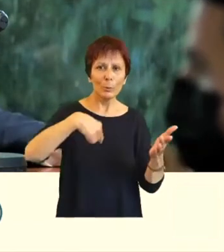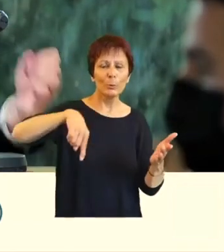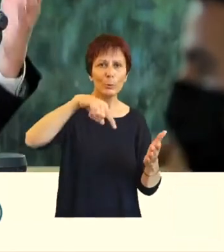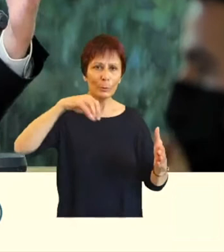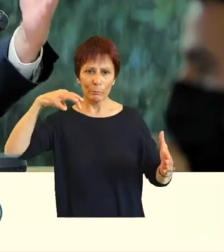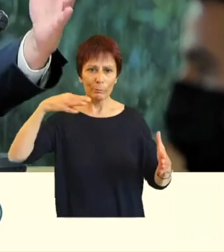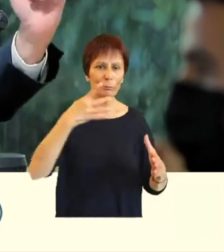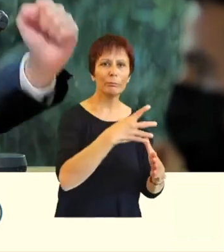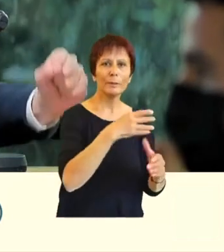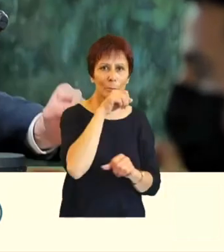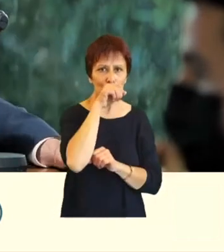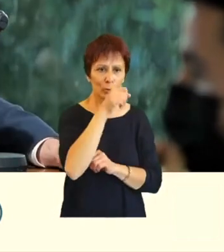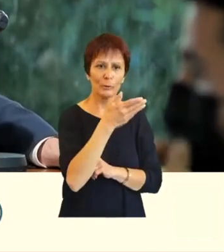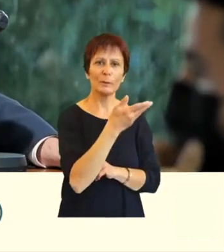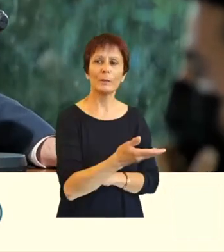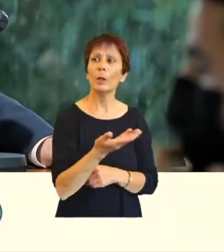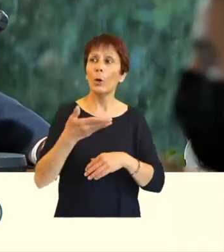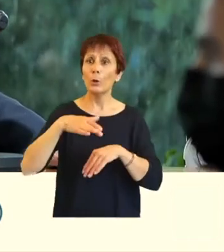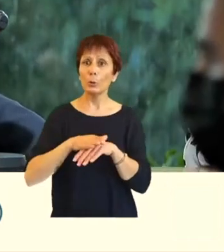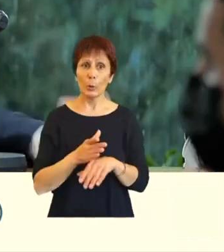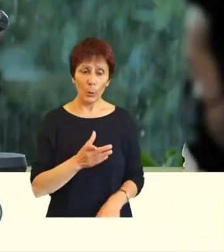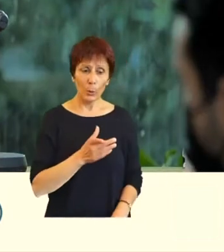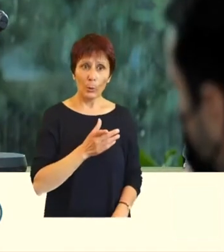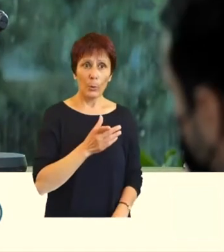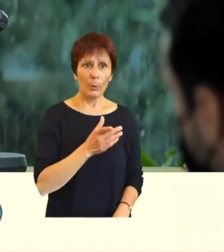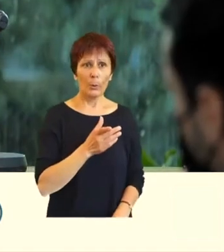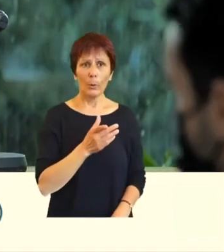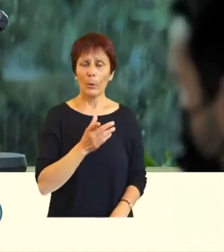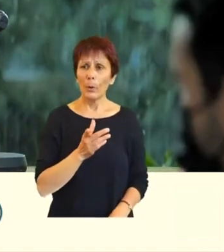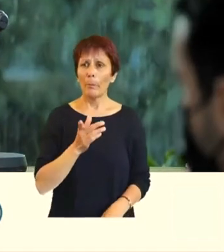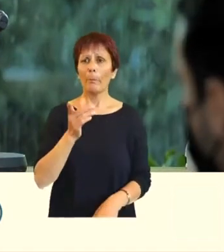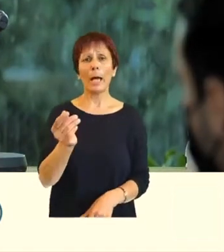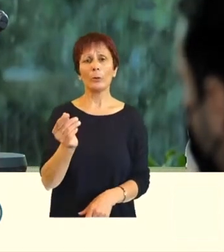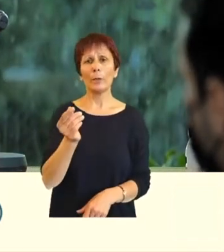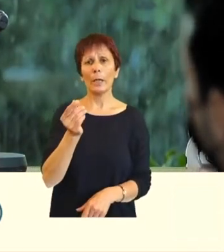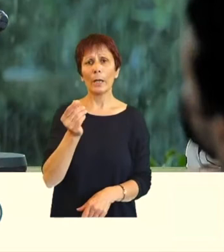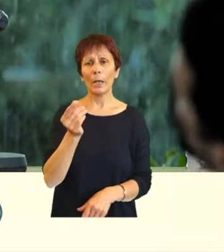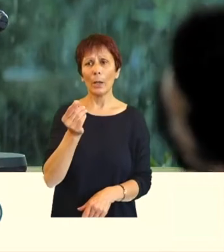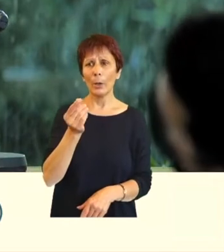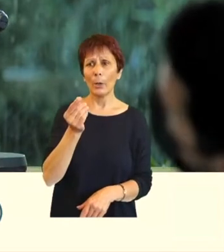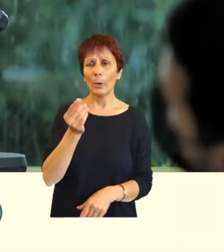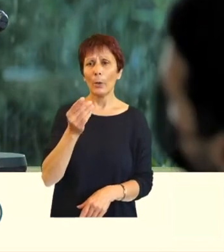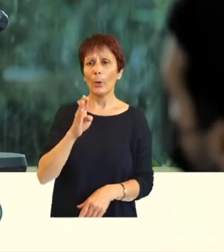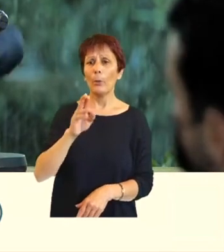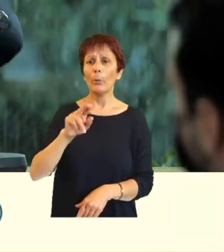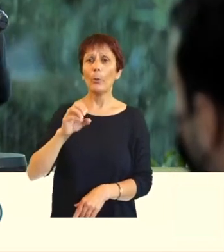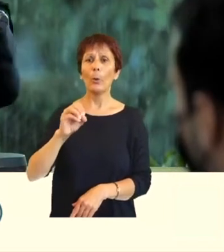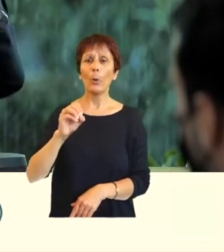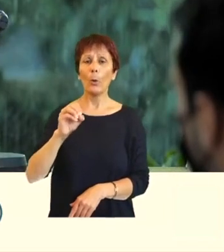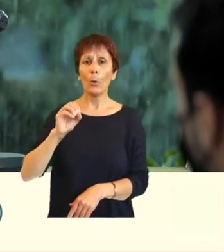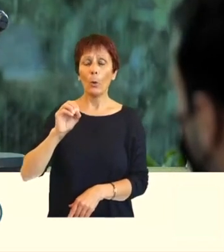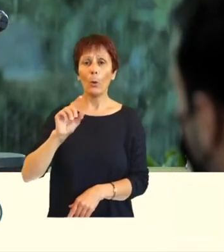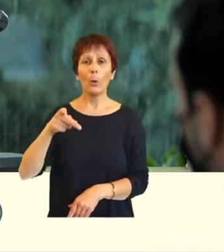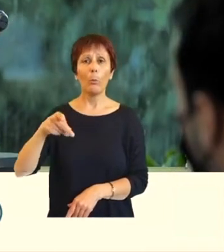arrondissements. Le fait que nous soyons partenaires du projet Bureaupolis, puisque bientôt on va nous expliquer que Bureaupolis, ça c'est vous. Enfin, Bureaupolis, moi ils étaient venus me